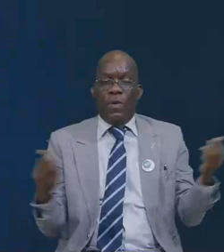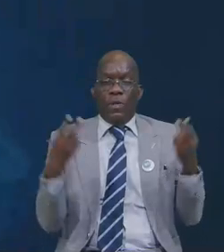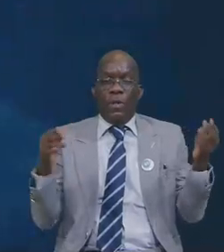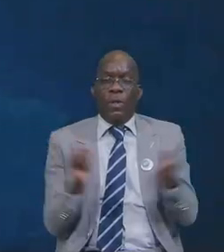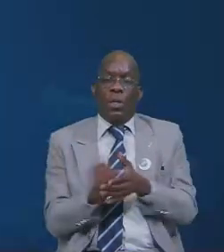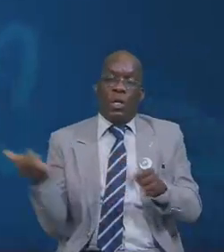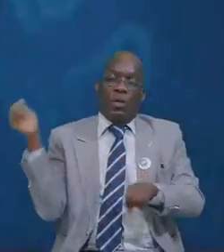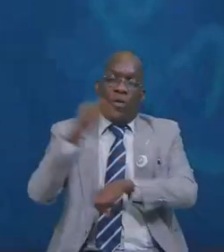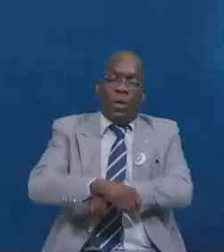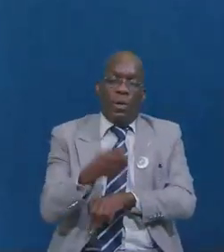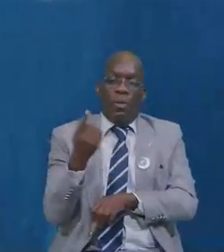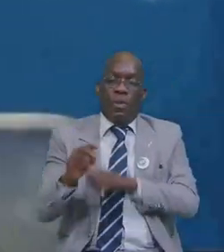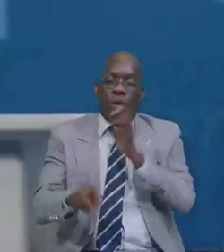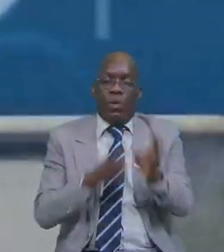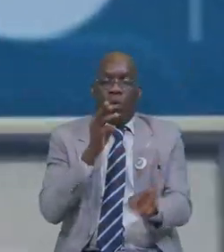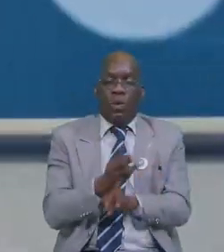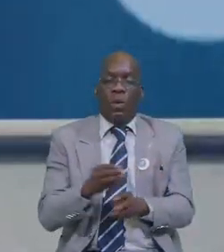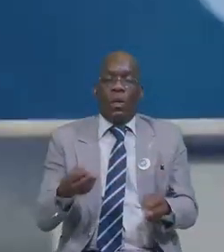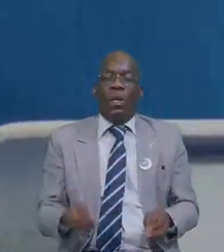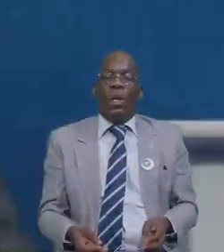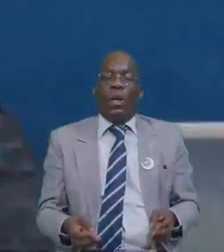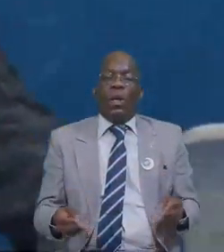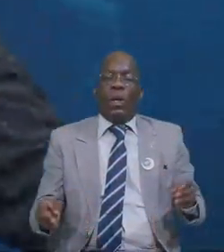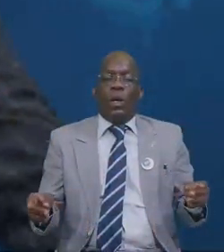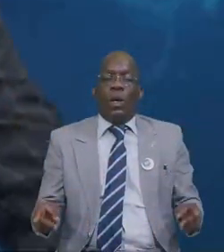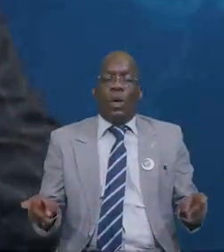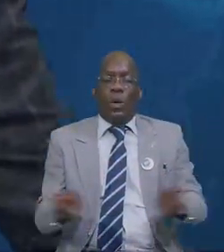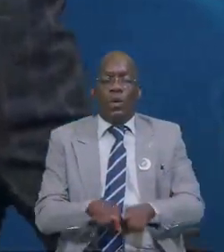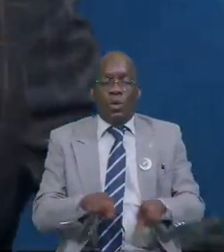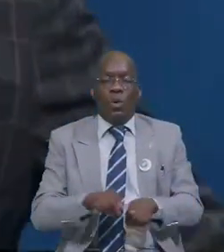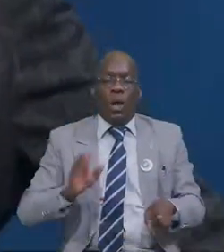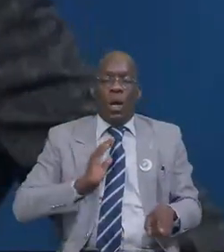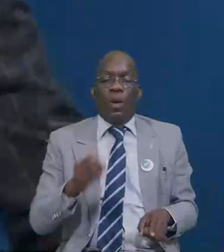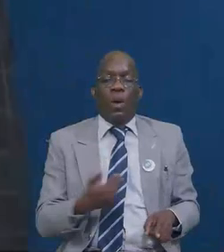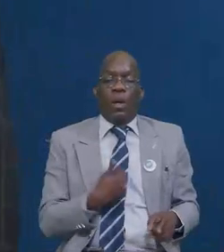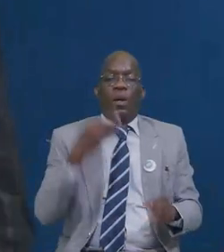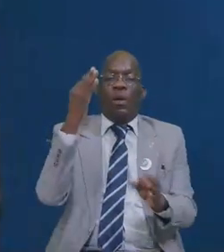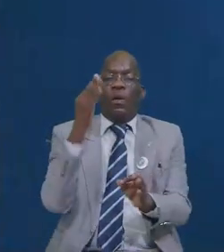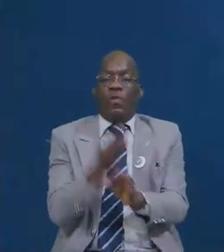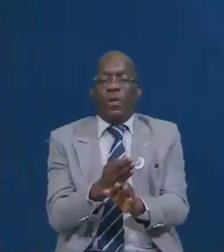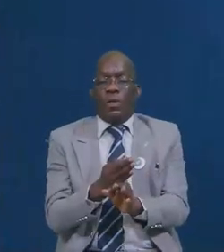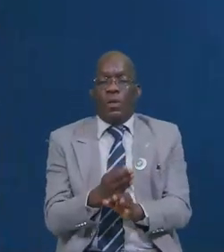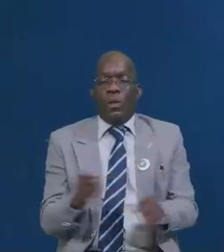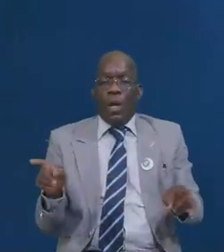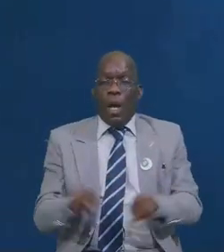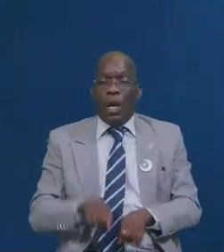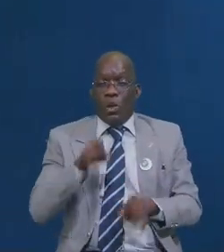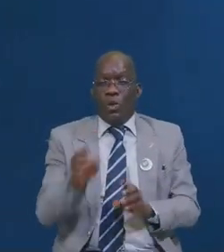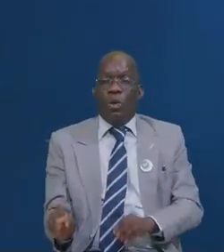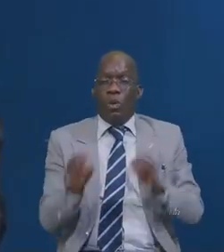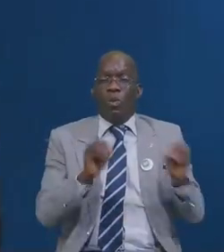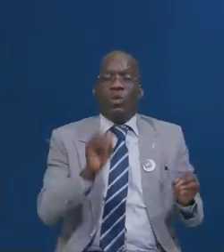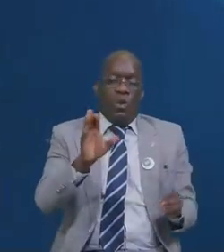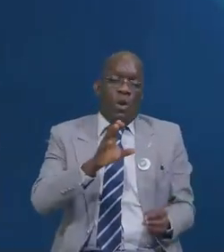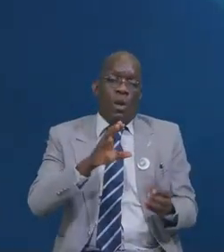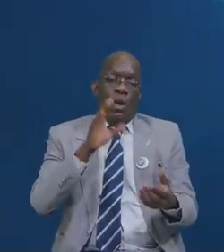qui triomphe du monde, c'est notre foi. Comme tu places ta